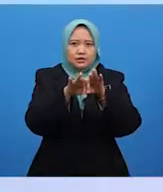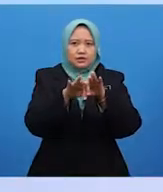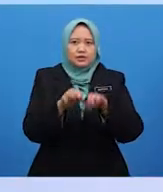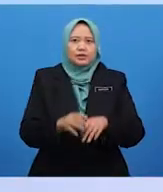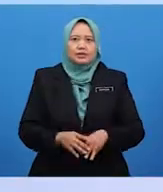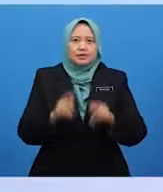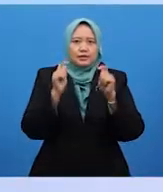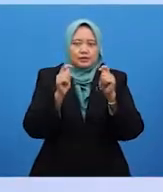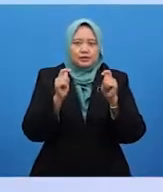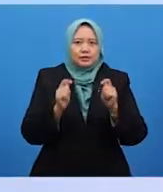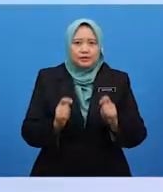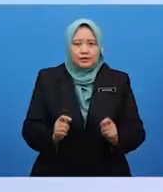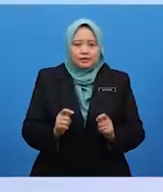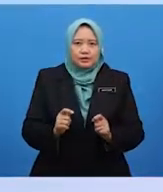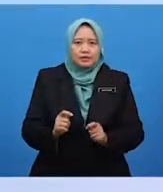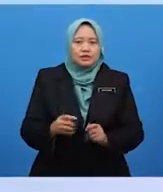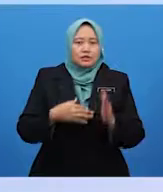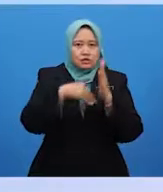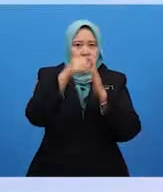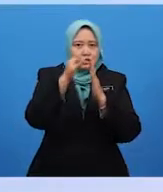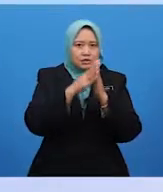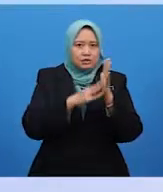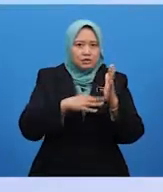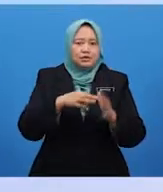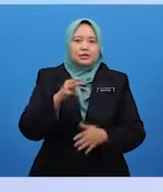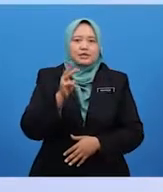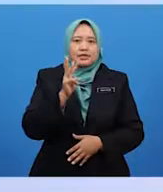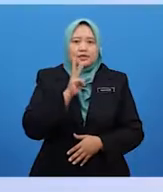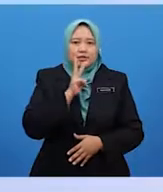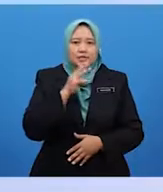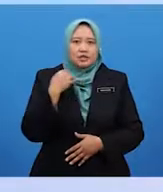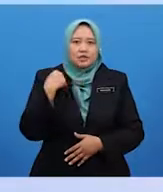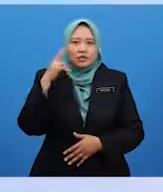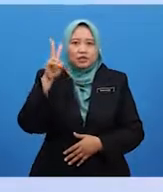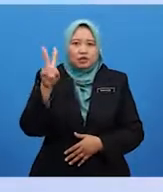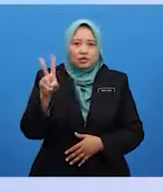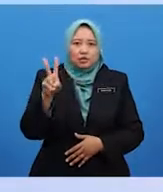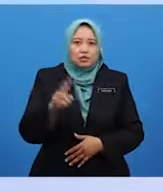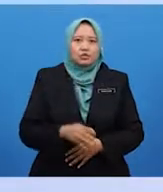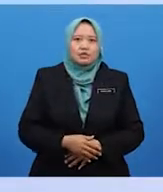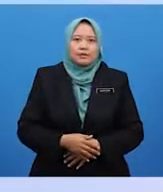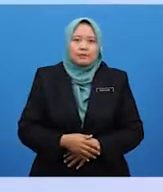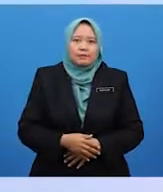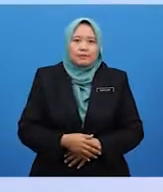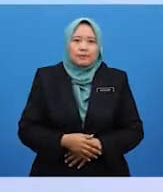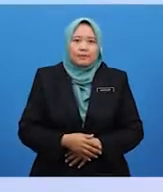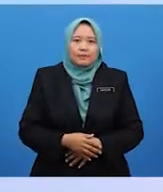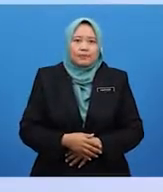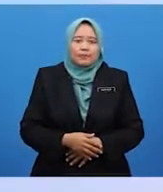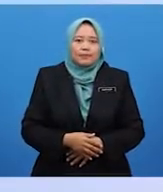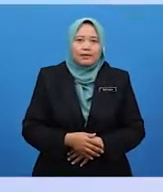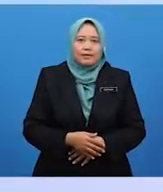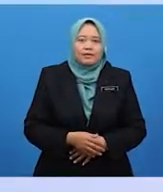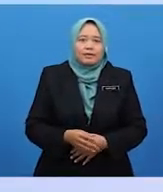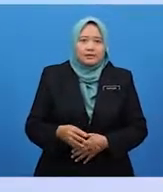ialah teknik-teknik catan. Betul. Ada dua, iaitu teknik catan cat air dan teknik catan cat